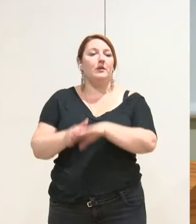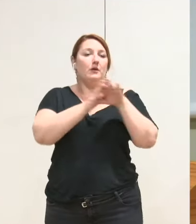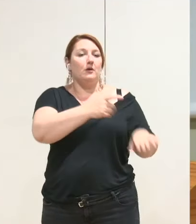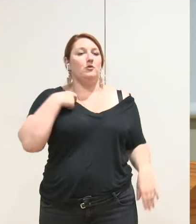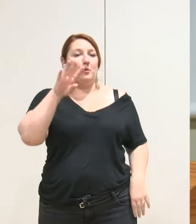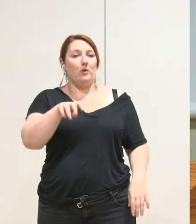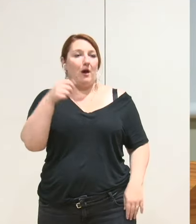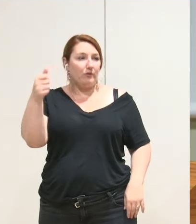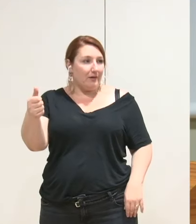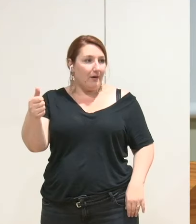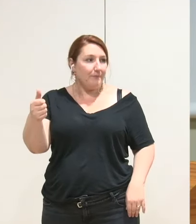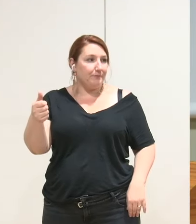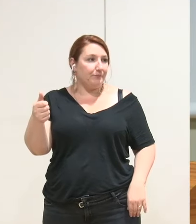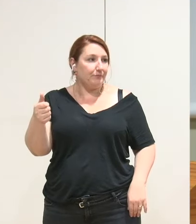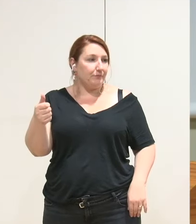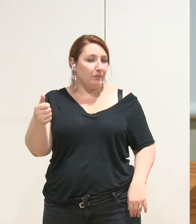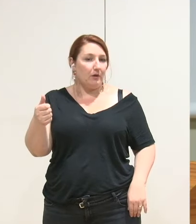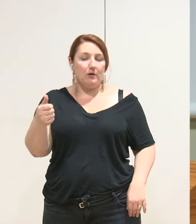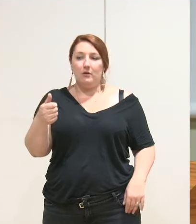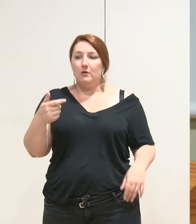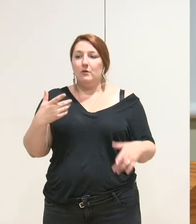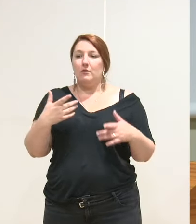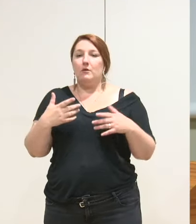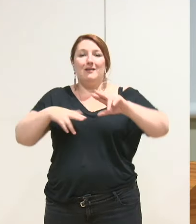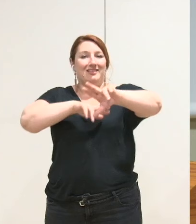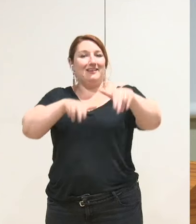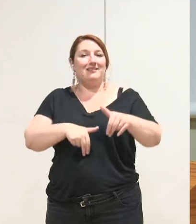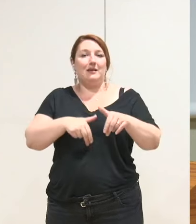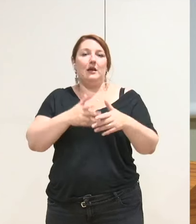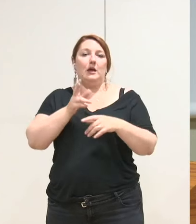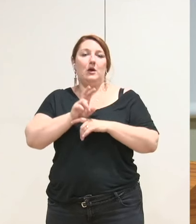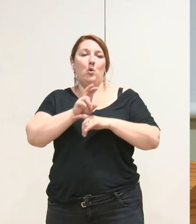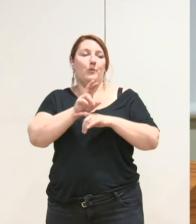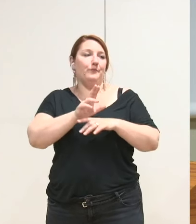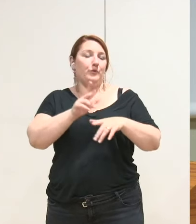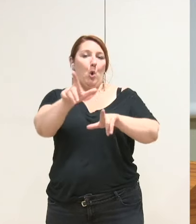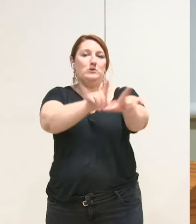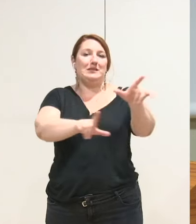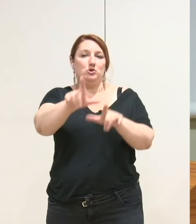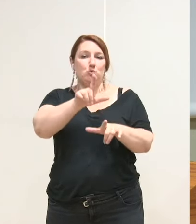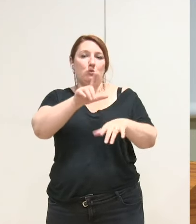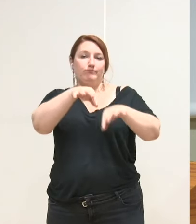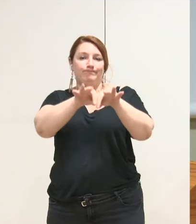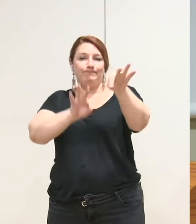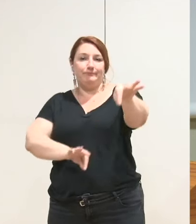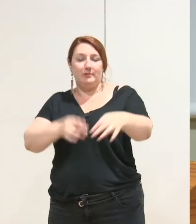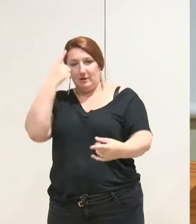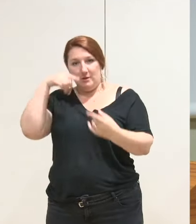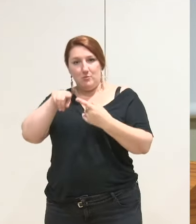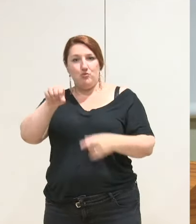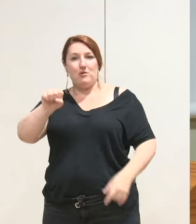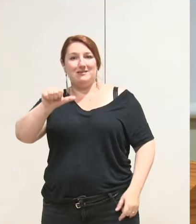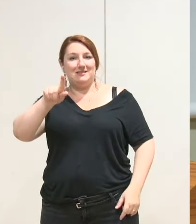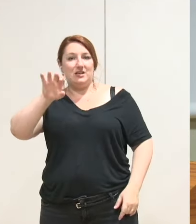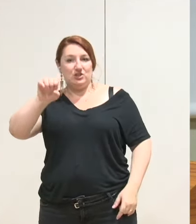41 c'est la résiliation du traité de concession pour la l'aménageur sagesse sur